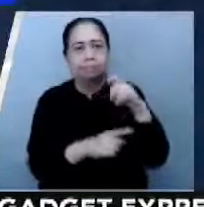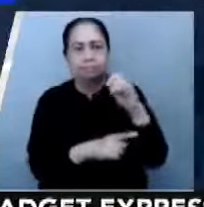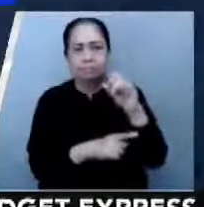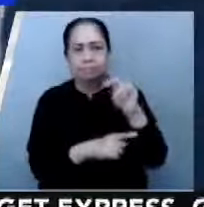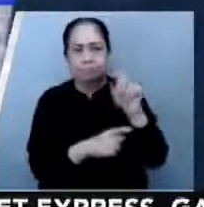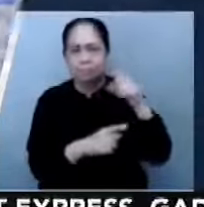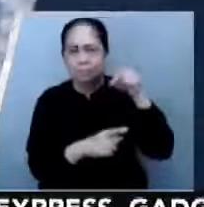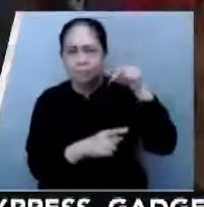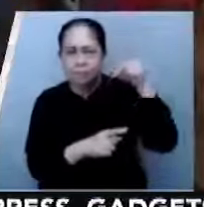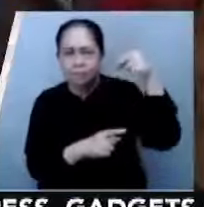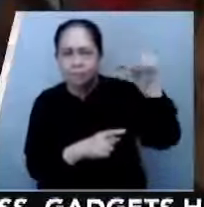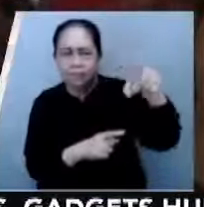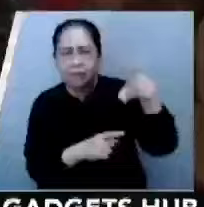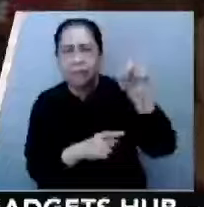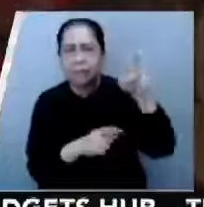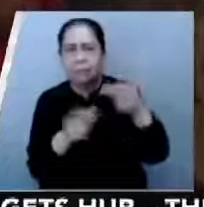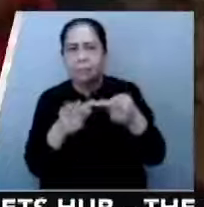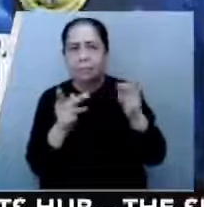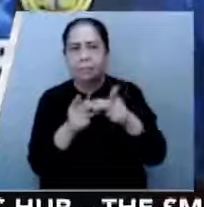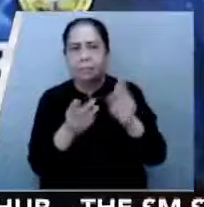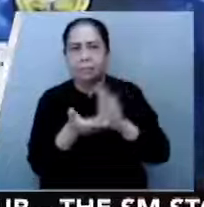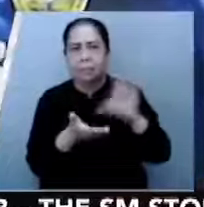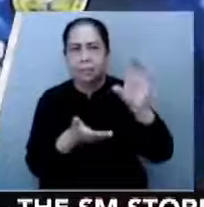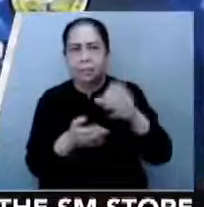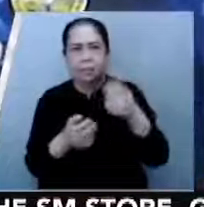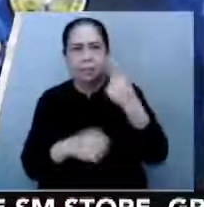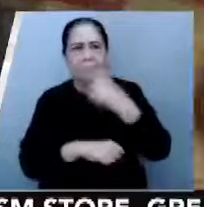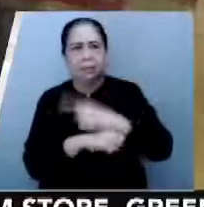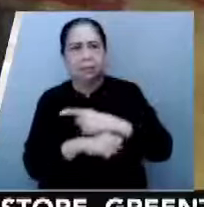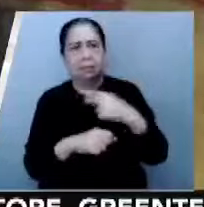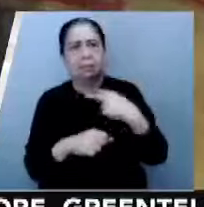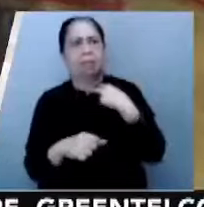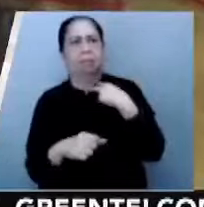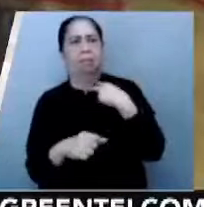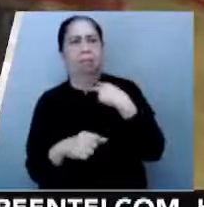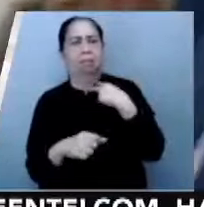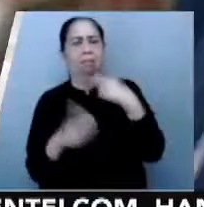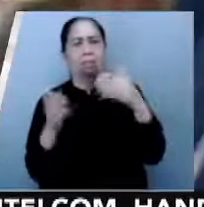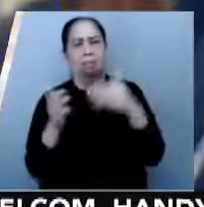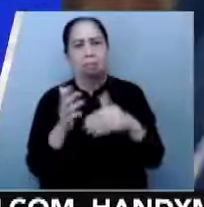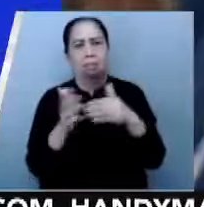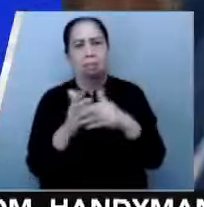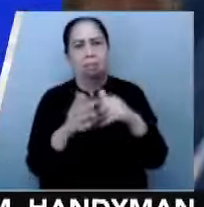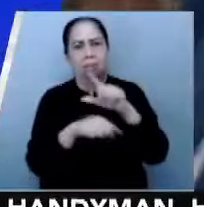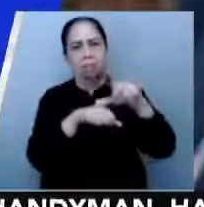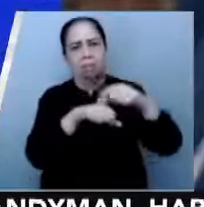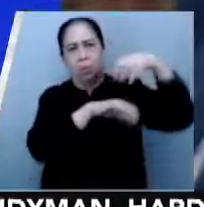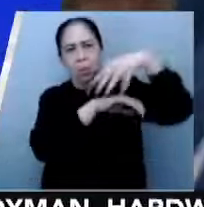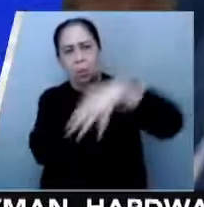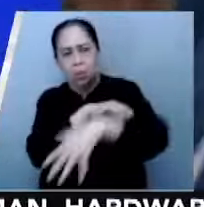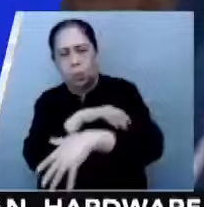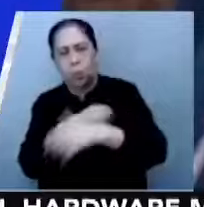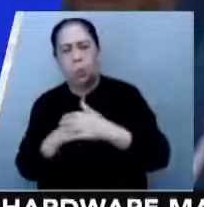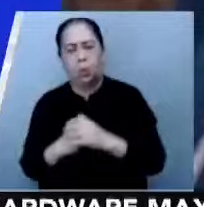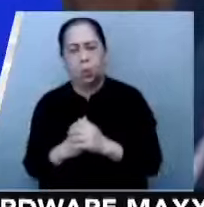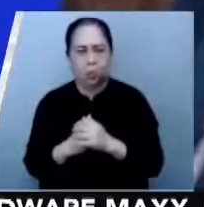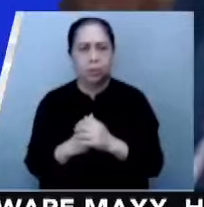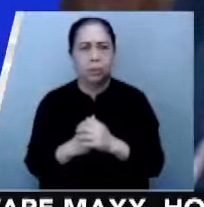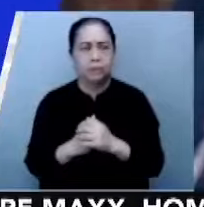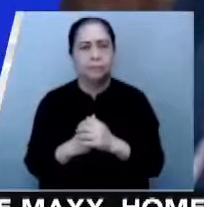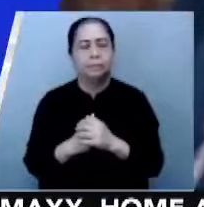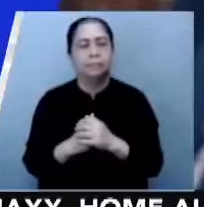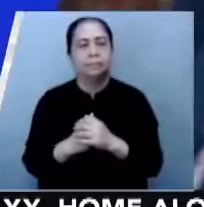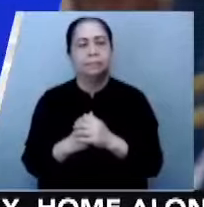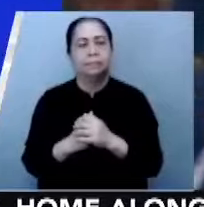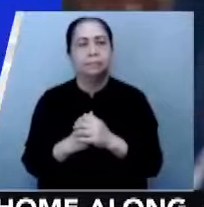sa Caraga na ilang araw ring na-isolate dahil sa kabi-kabilang landslide. Taas kanang size